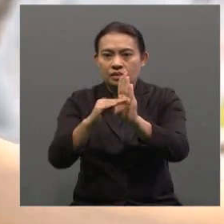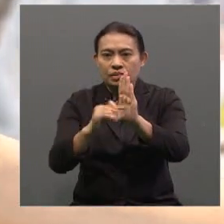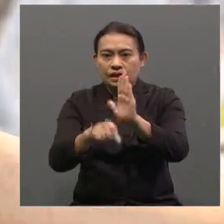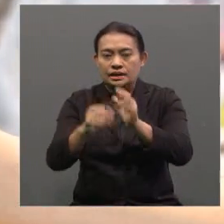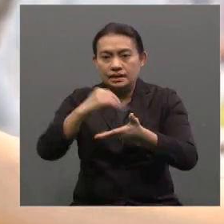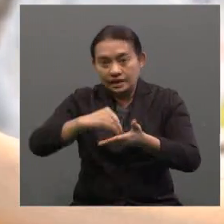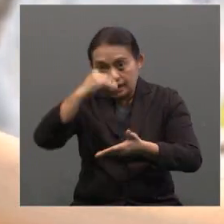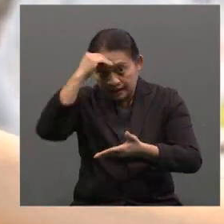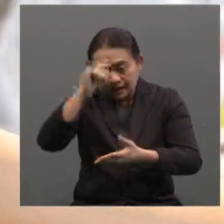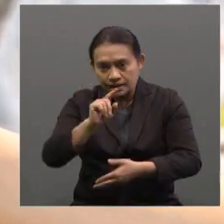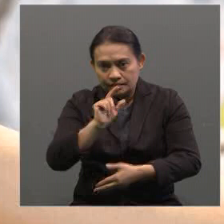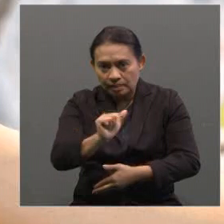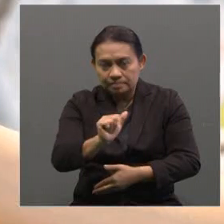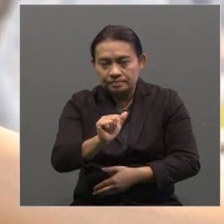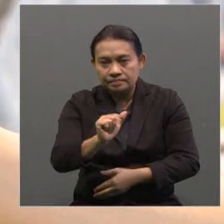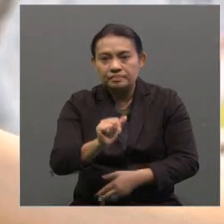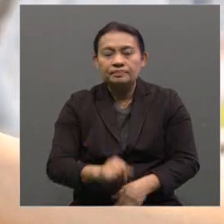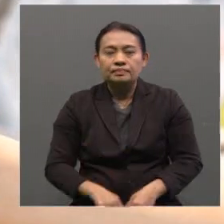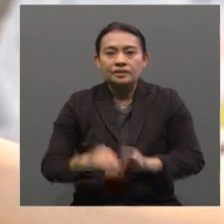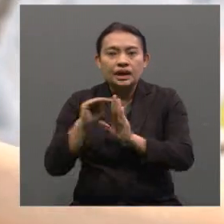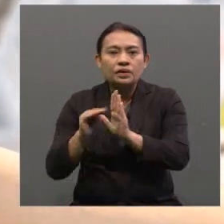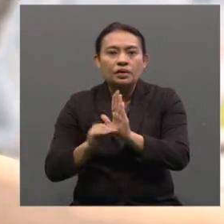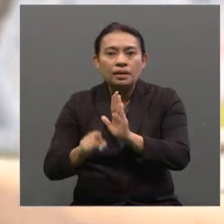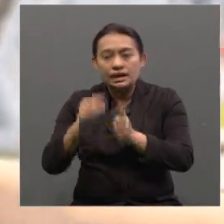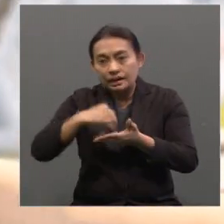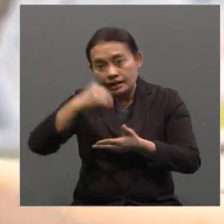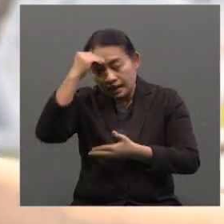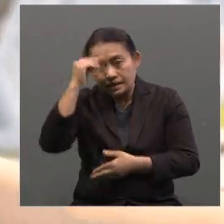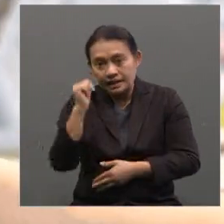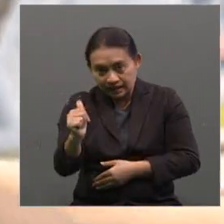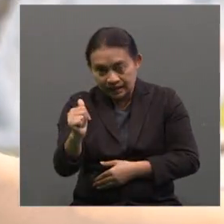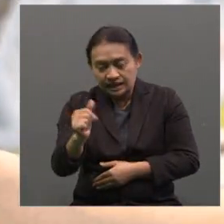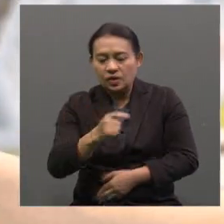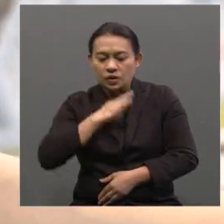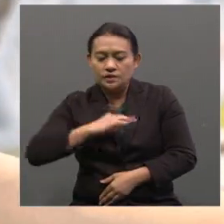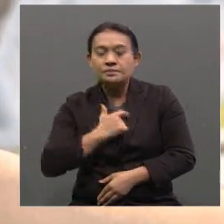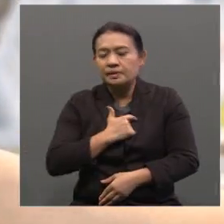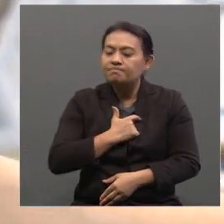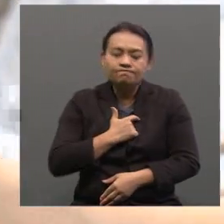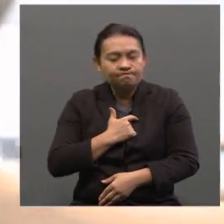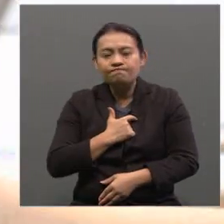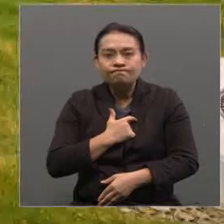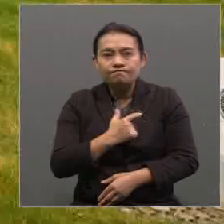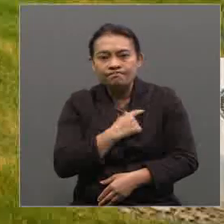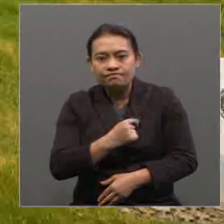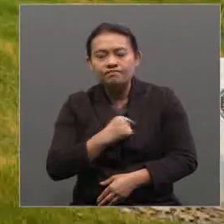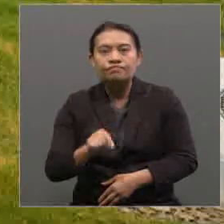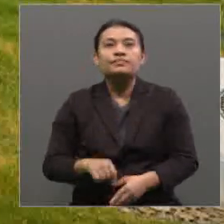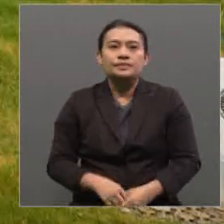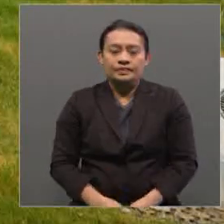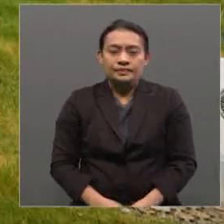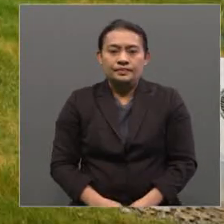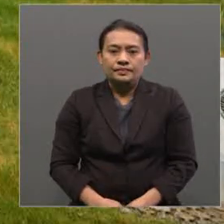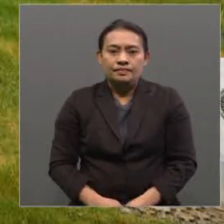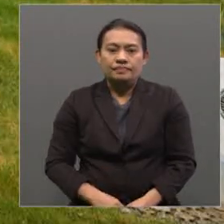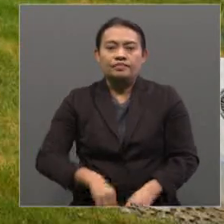เป็นหลักก็เหมือนว่าพรรคไหนที่ว่านโยบายเรื่องการศึกษาที่ดีเนี่ยก็จะอยู่ในใจละ โอเคครับผม14